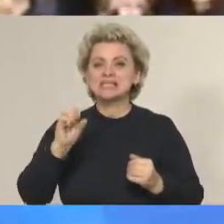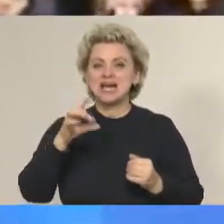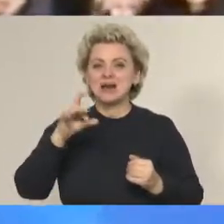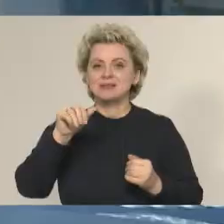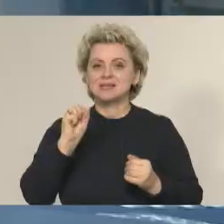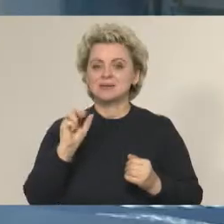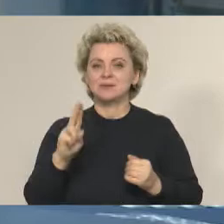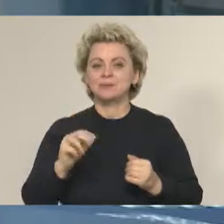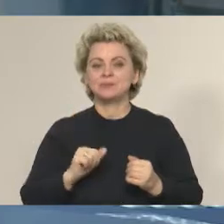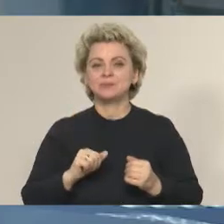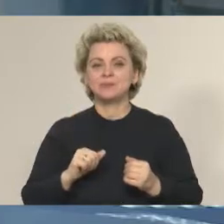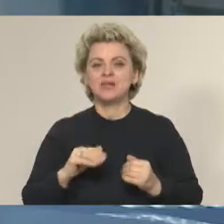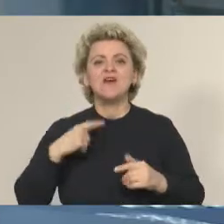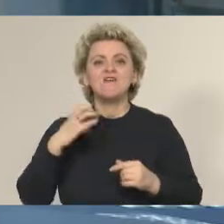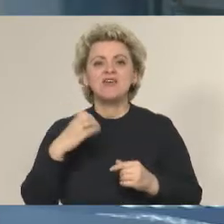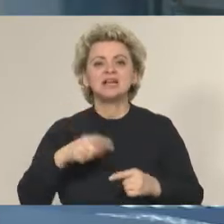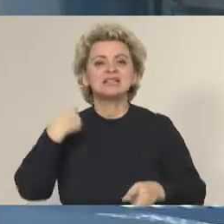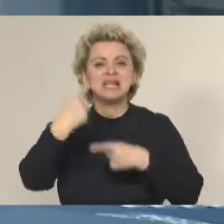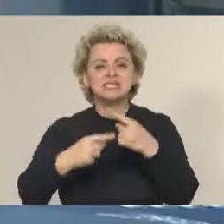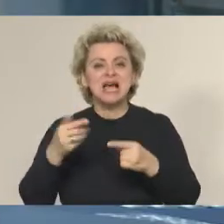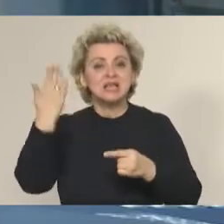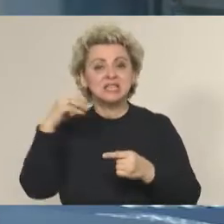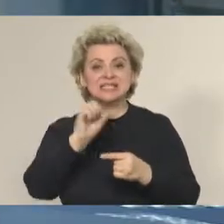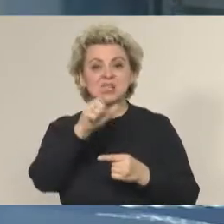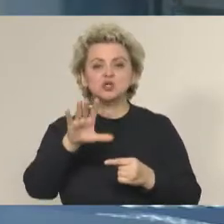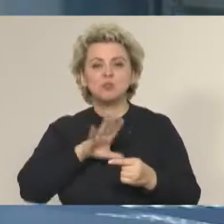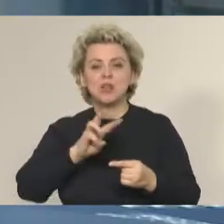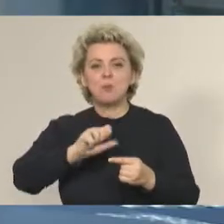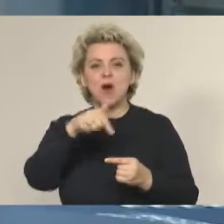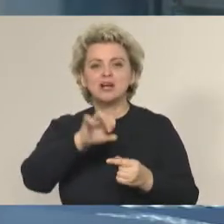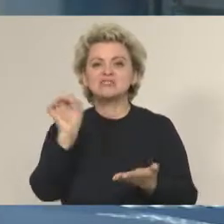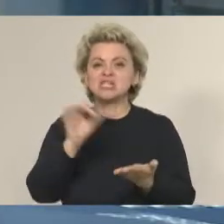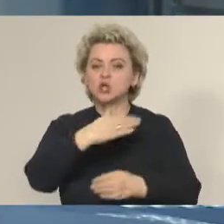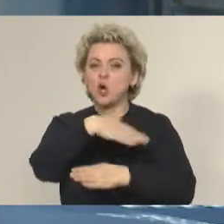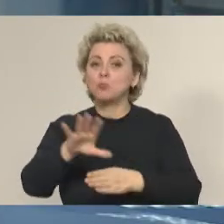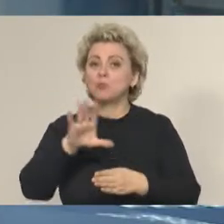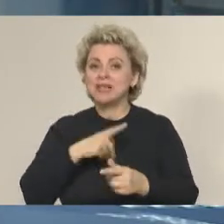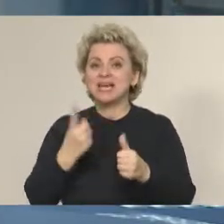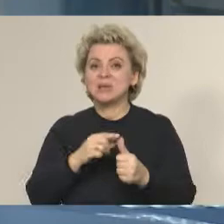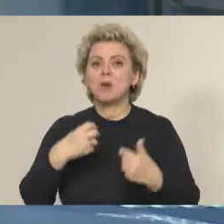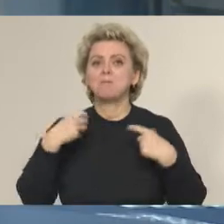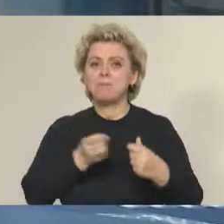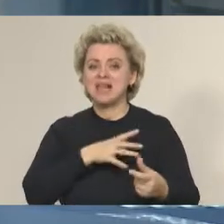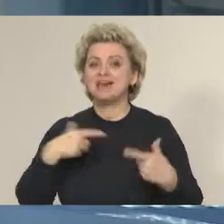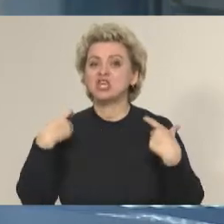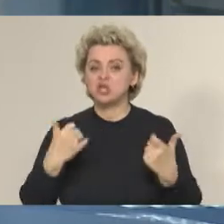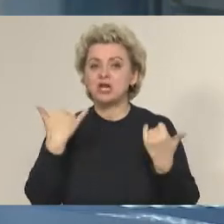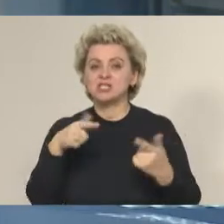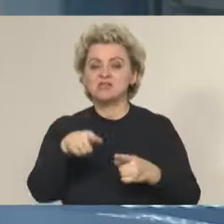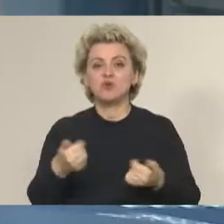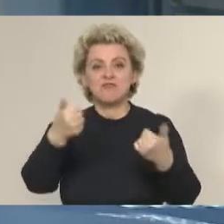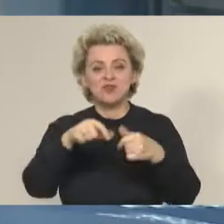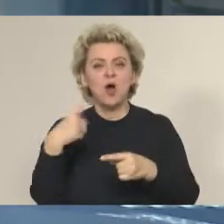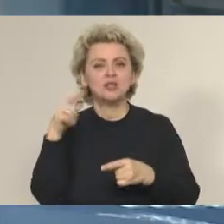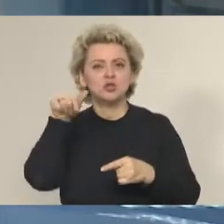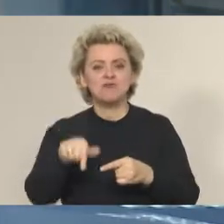Саранск. Век назад Сальск назывался Марковым, и центральная улица носила имя белого генерала. А сегодня фигура одного